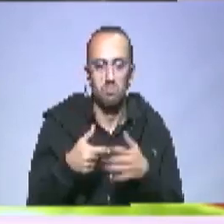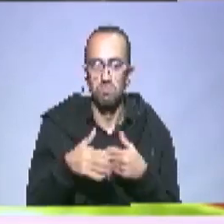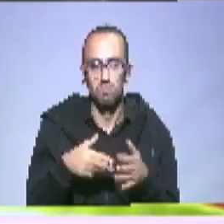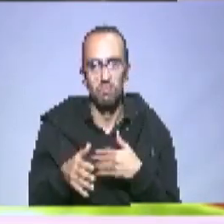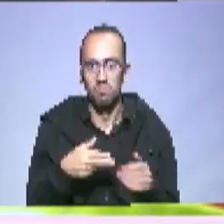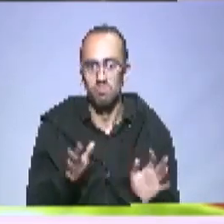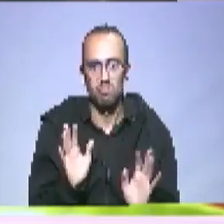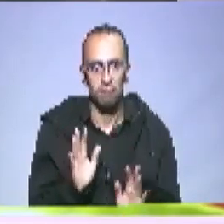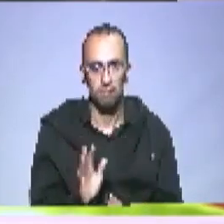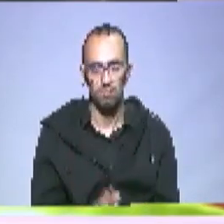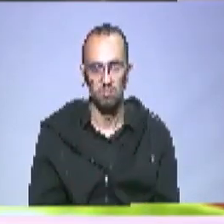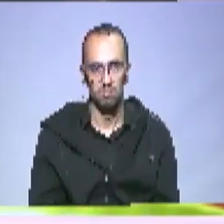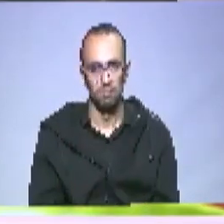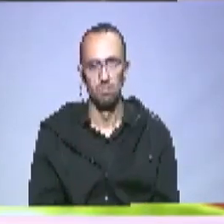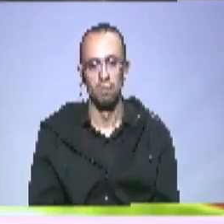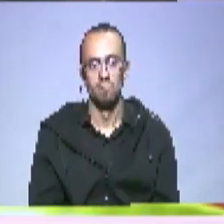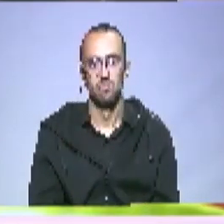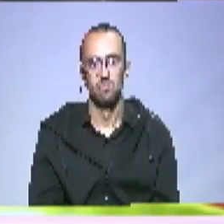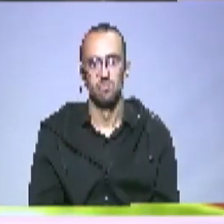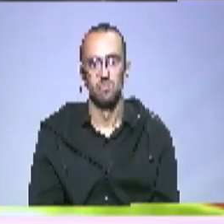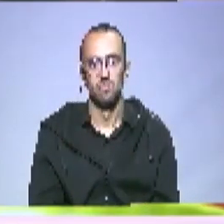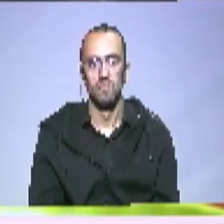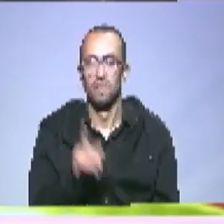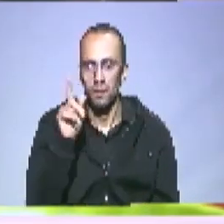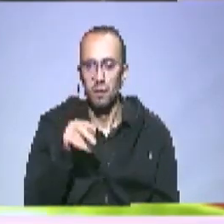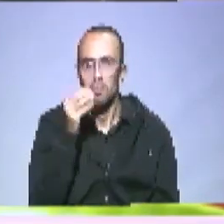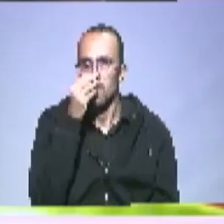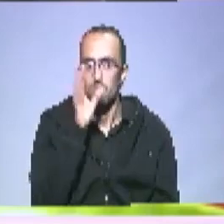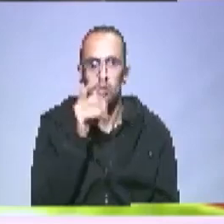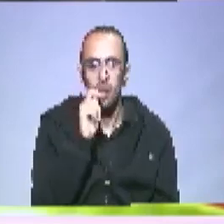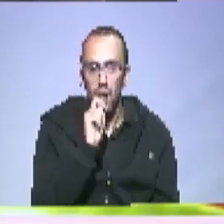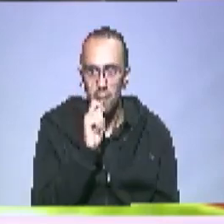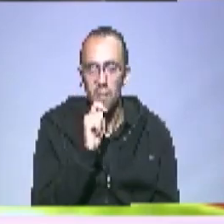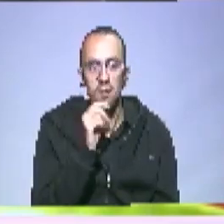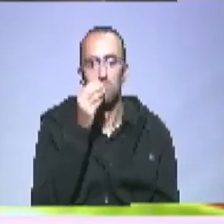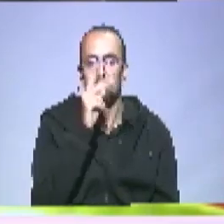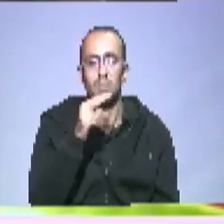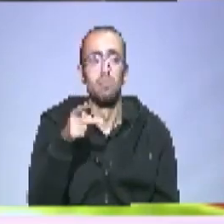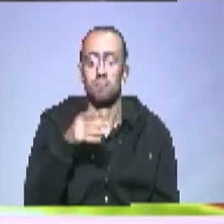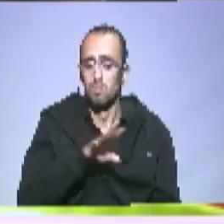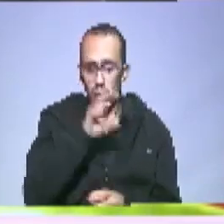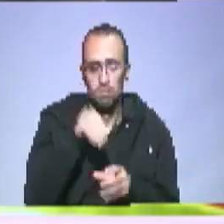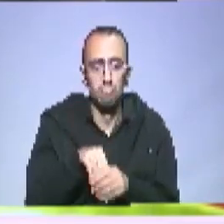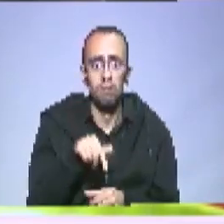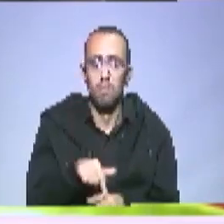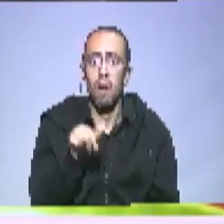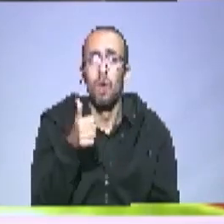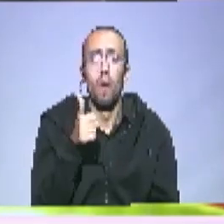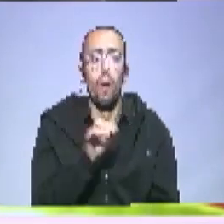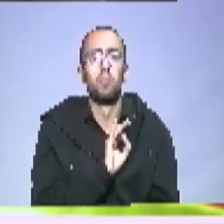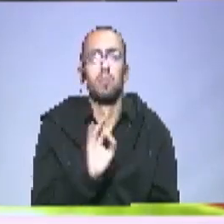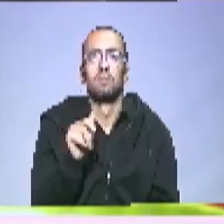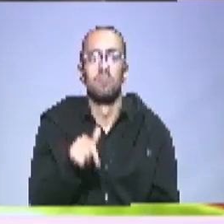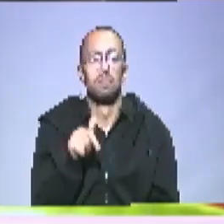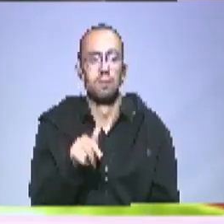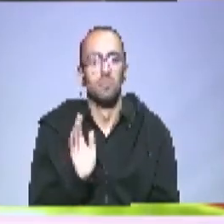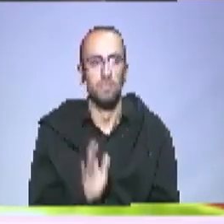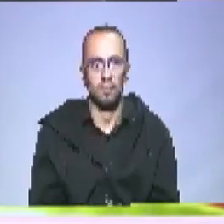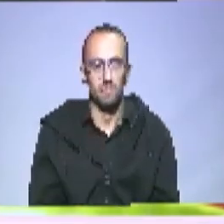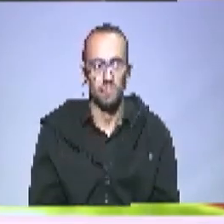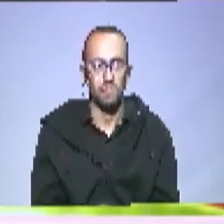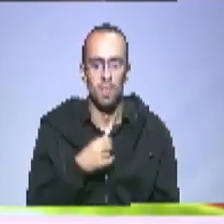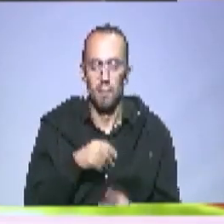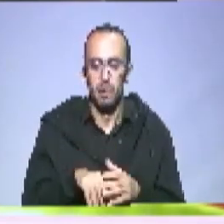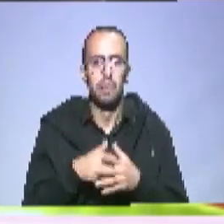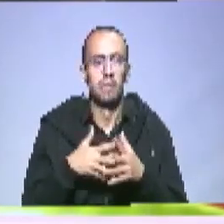او مش صايم، هو انسان نباتي بياكلش اللحوم وما بياكلش الكلام ده، فالحاجات دي بتبقى حلوه بالنسبه له. واحنا عاملين